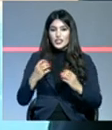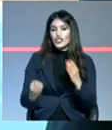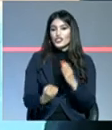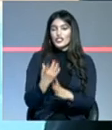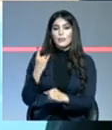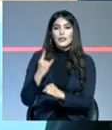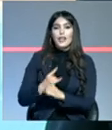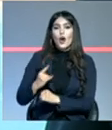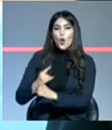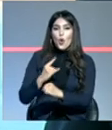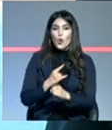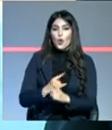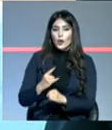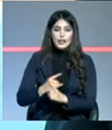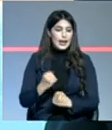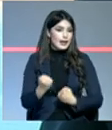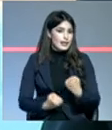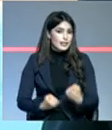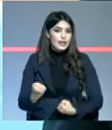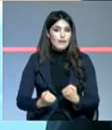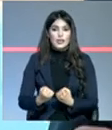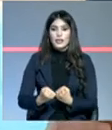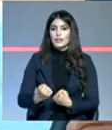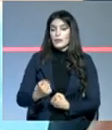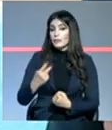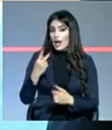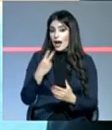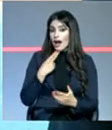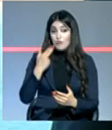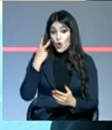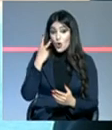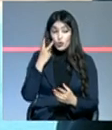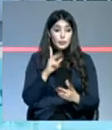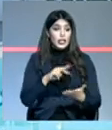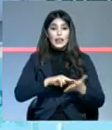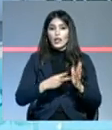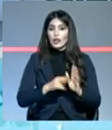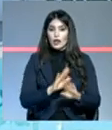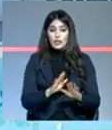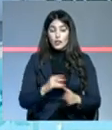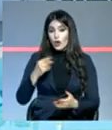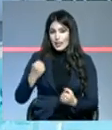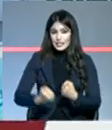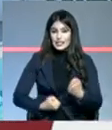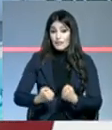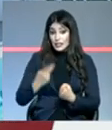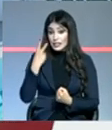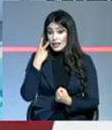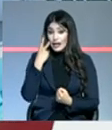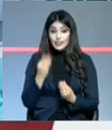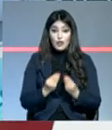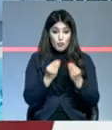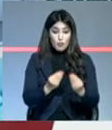ياخذ اكثر بعين الاعتبار الجانب امتاع جوده الخدمات ممكن امور فنيه بحثه جوده خدمه ل علامه